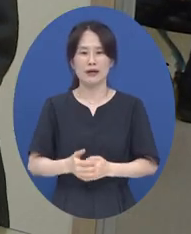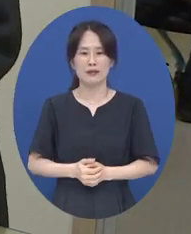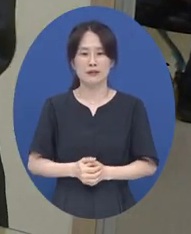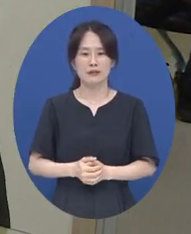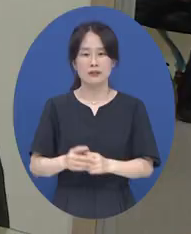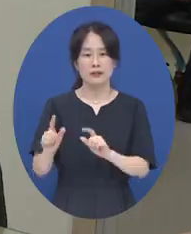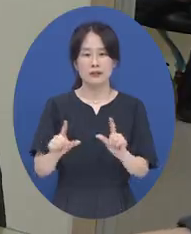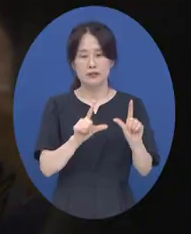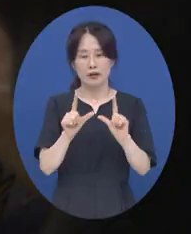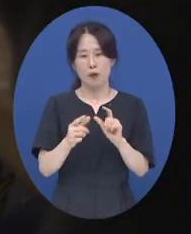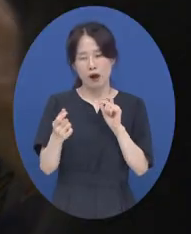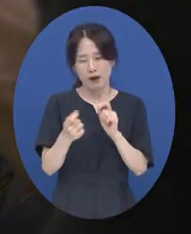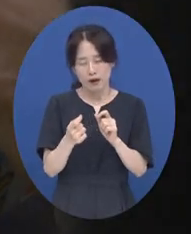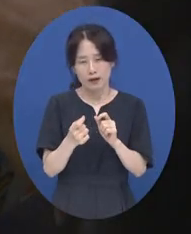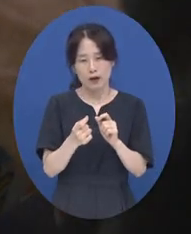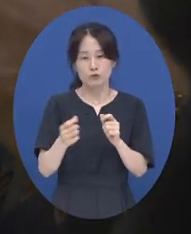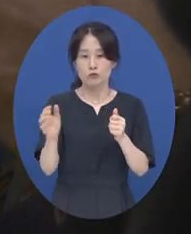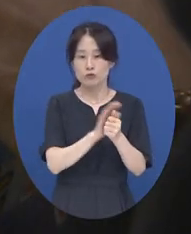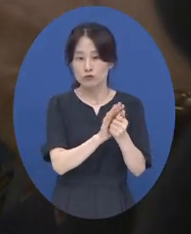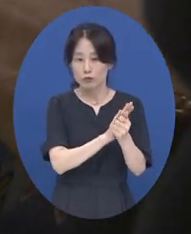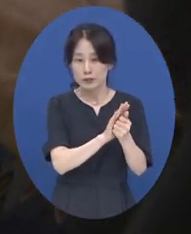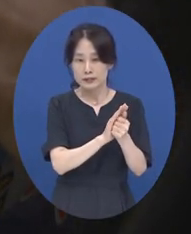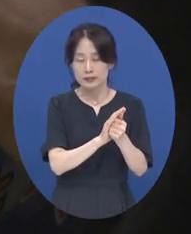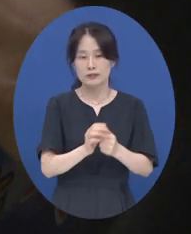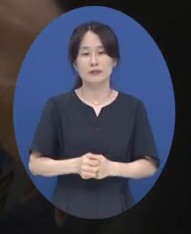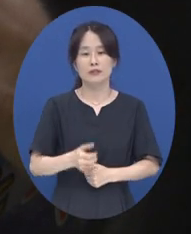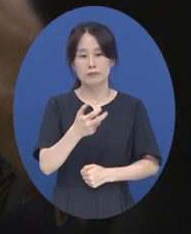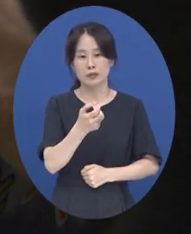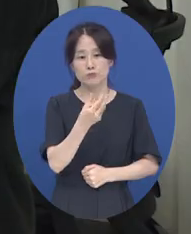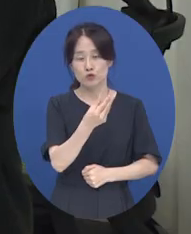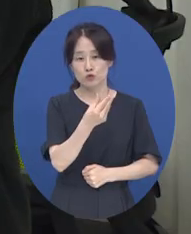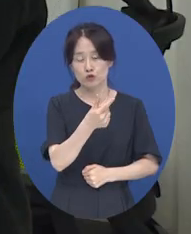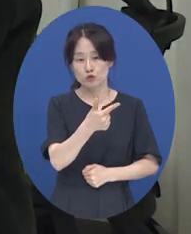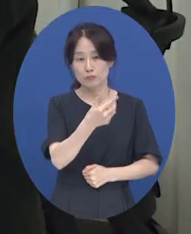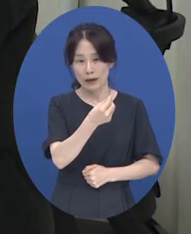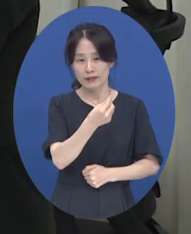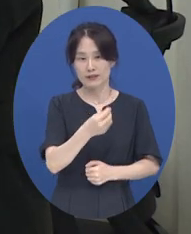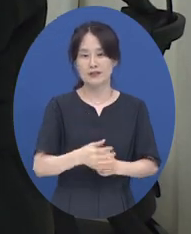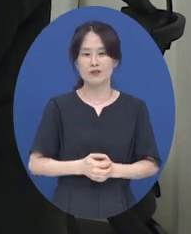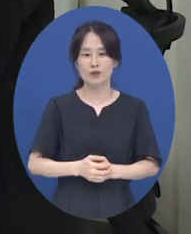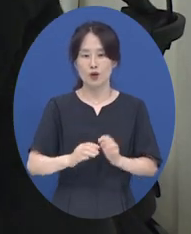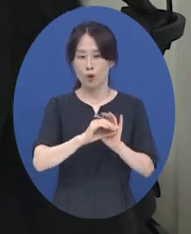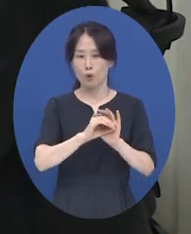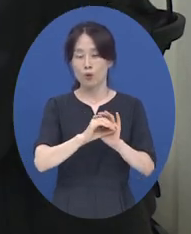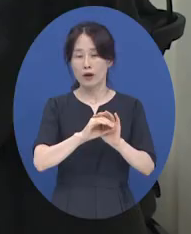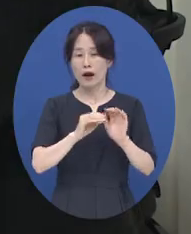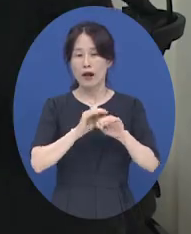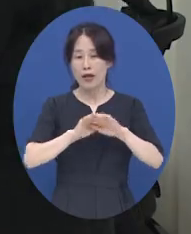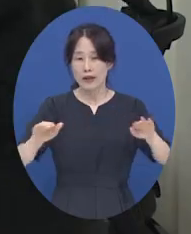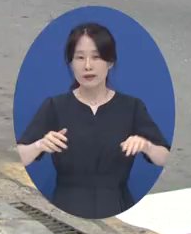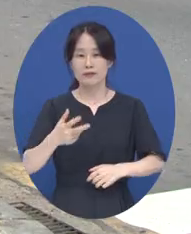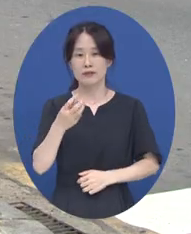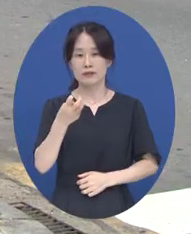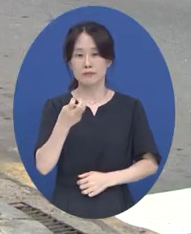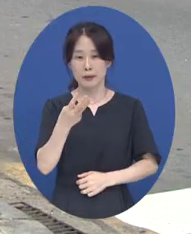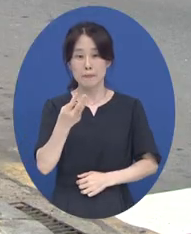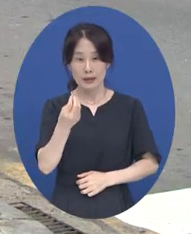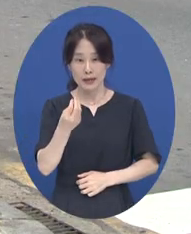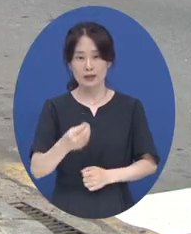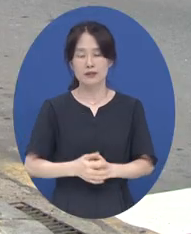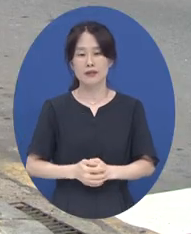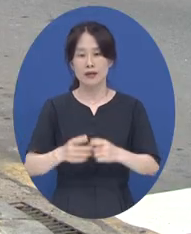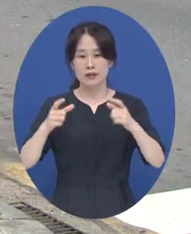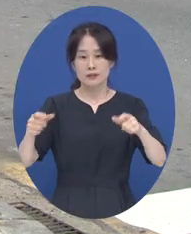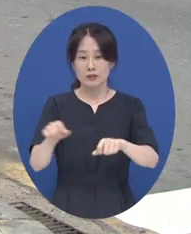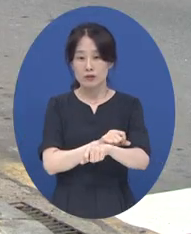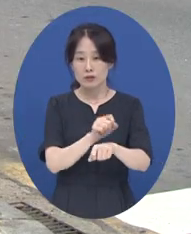지금까지 생활 밀착형 공공서비스 86만여 건, 코로나 대응 33만여 건,